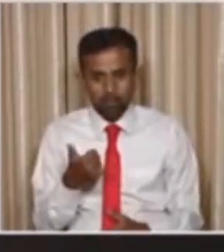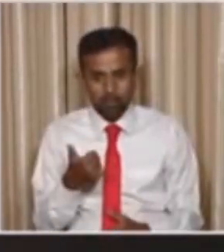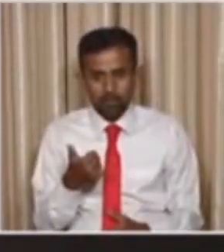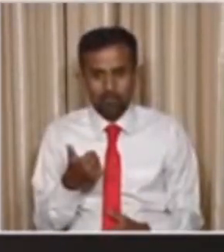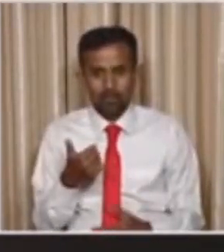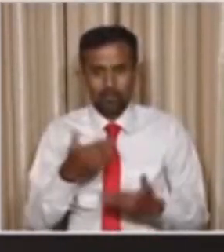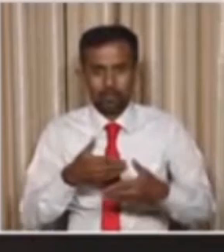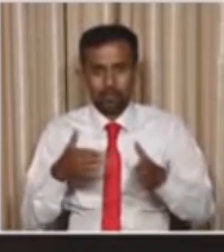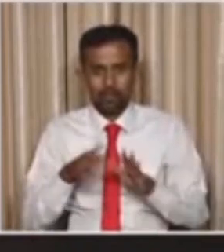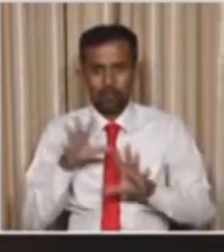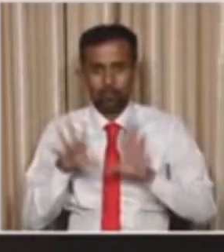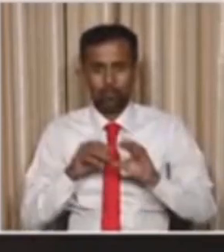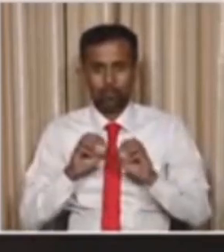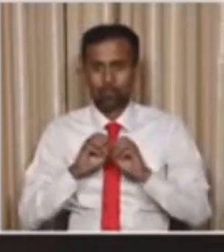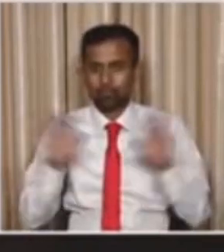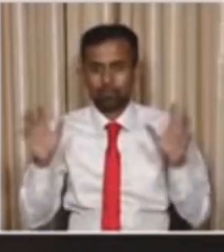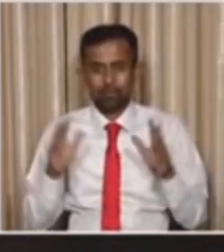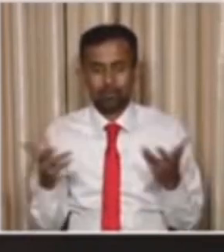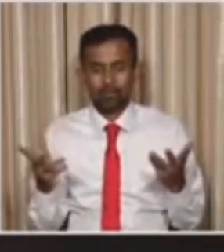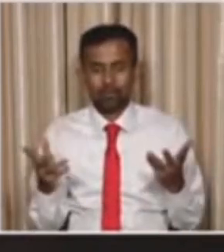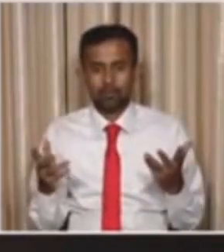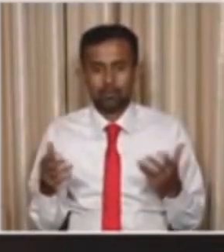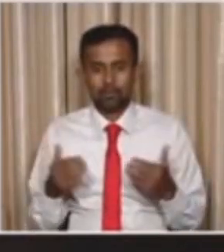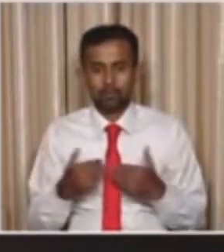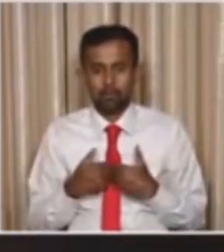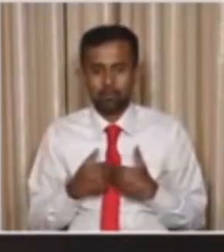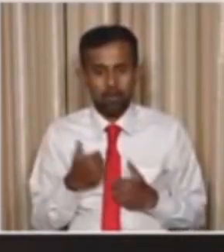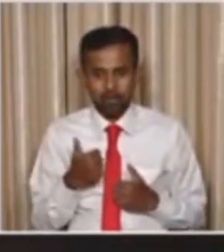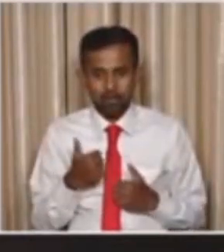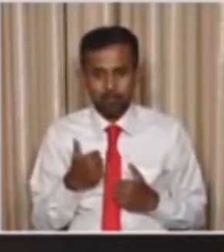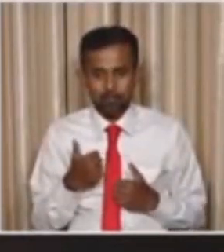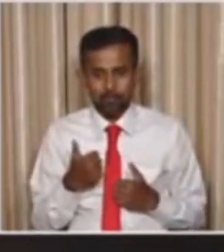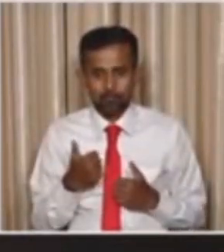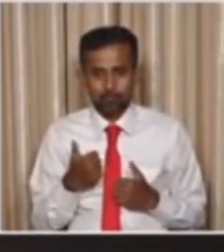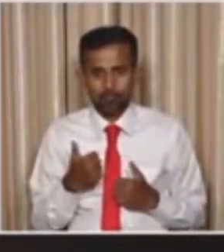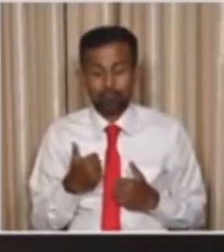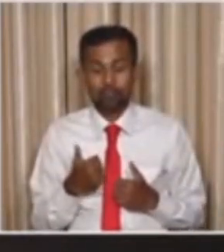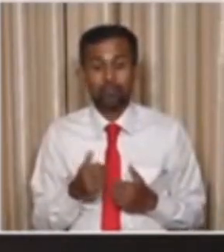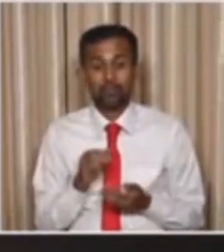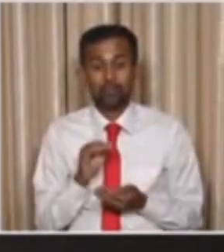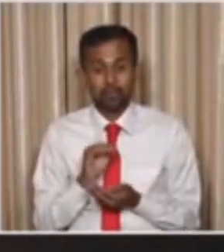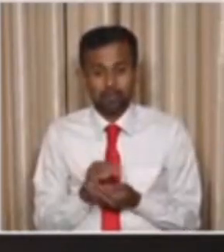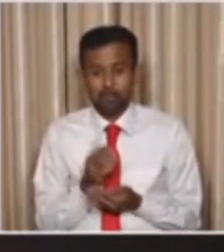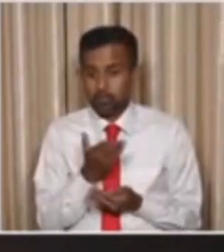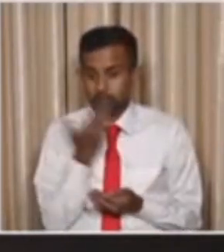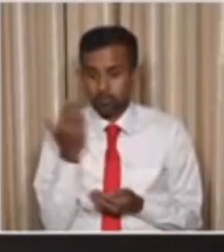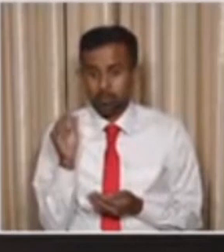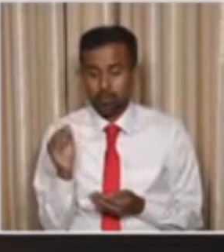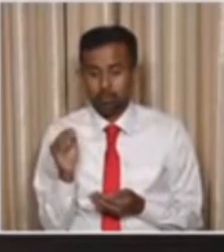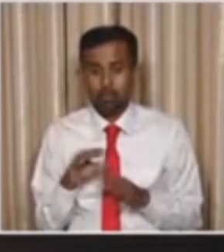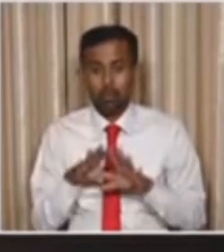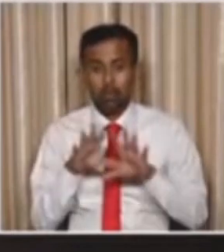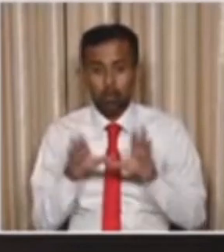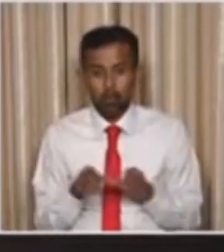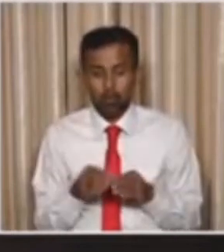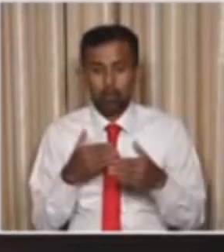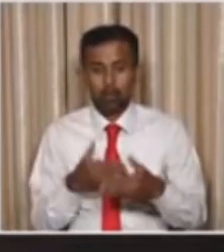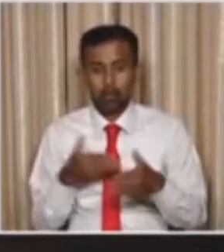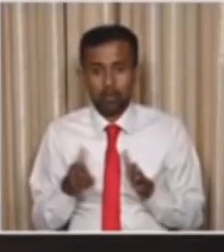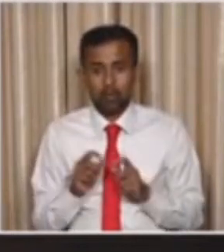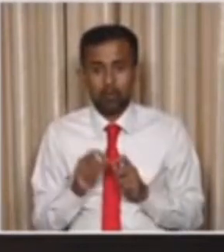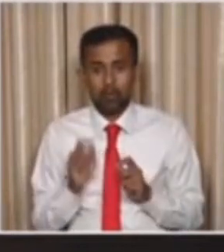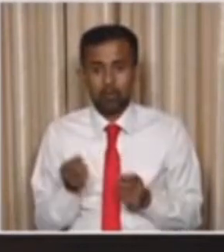තොරතුරු කොහෙවත් එන්නේ නැහනේ. මම නිවර්දි නා. ඒ තැන ඉන්න පුළුවන්. සාමූහිකව කැබිනට් මණ්ඩලය